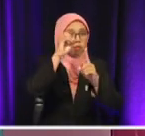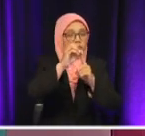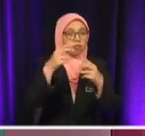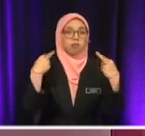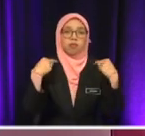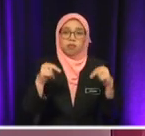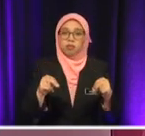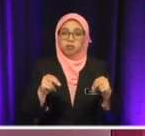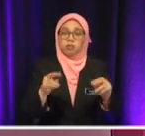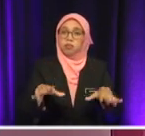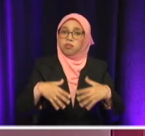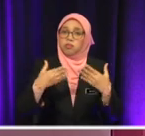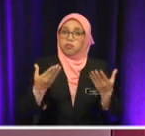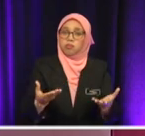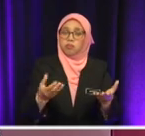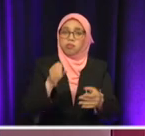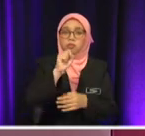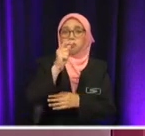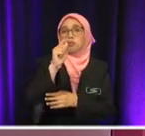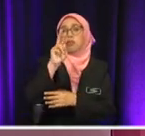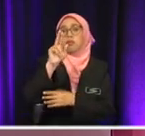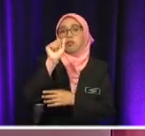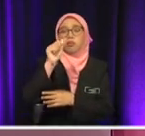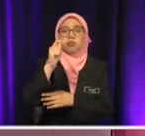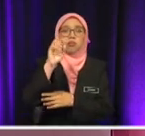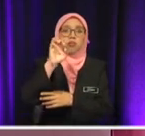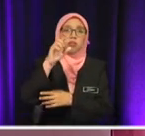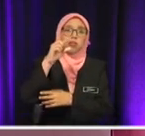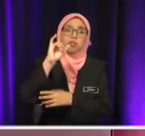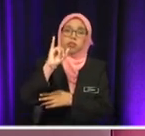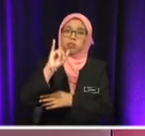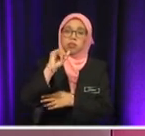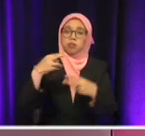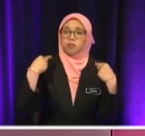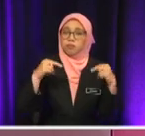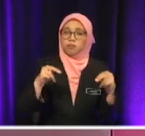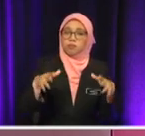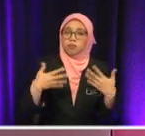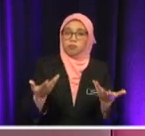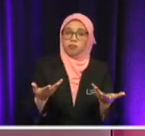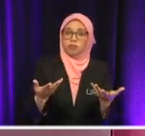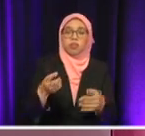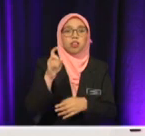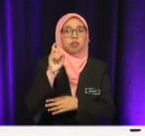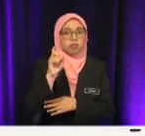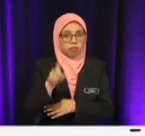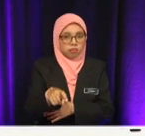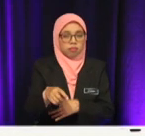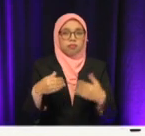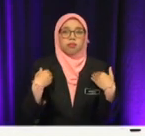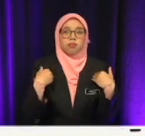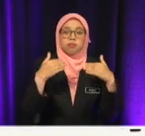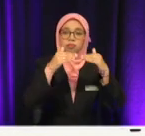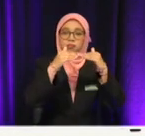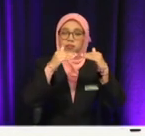bagaimana dengan strategi perniagaan? Okey, jawapan dia E. Okey, kalau yang ni senang je, penanda aras. Nampak aje penanda